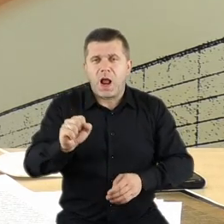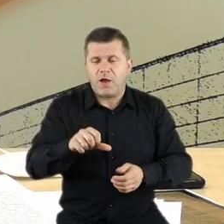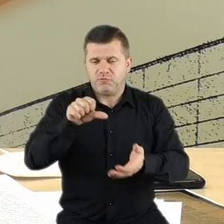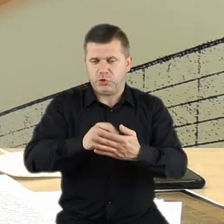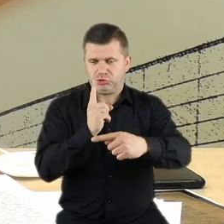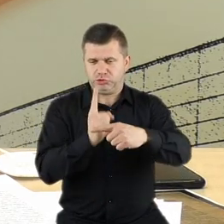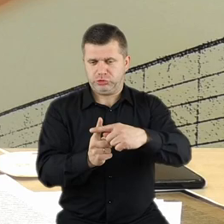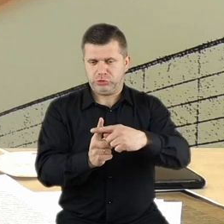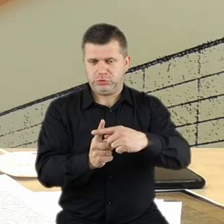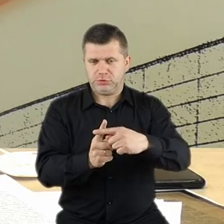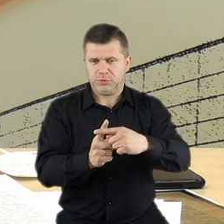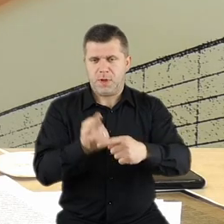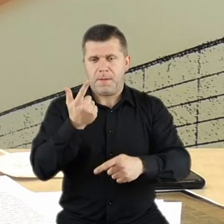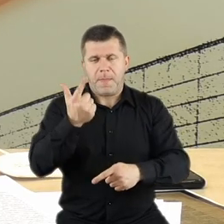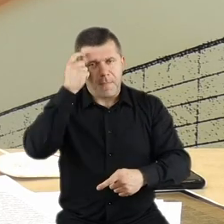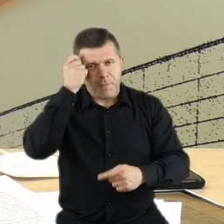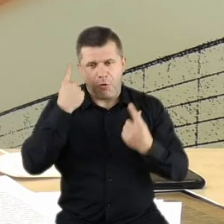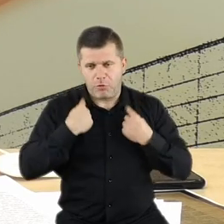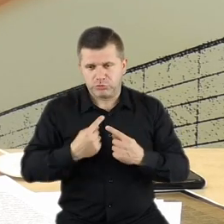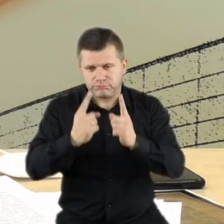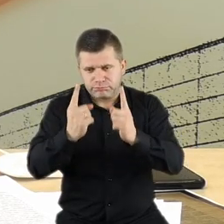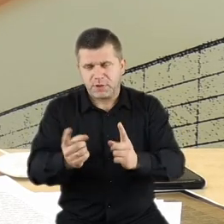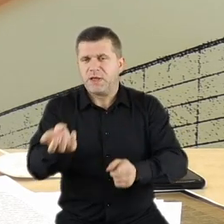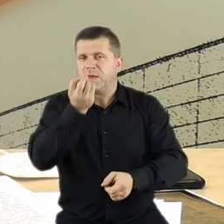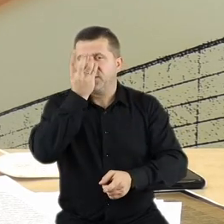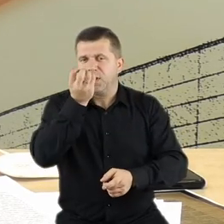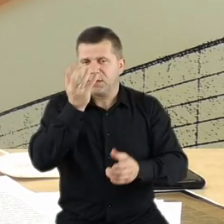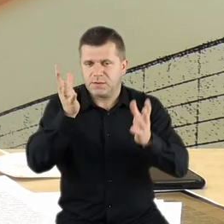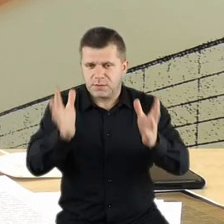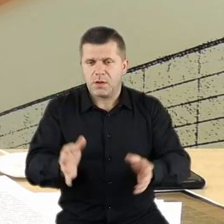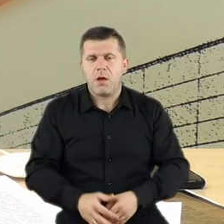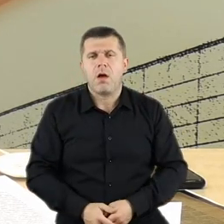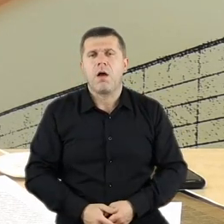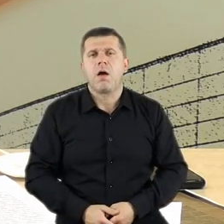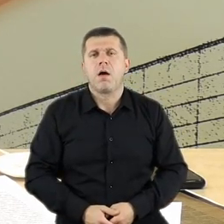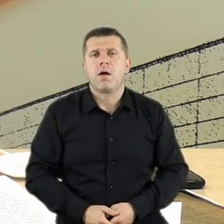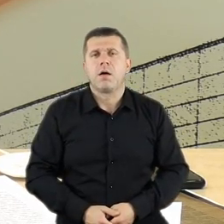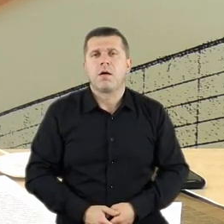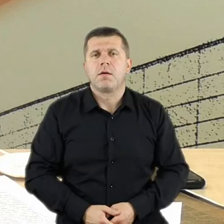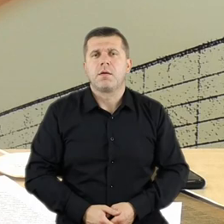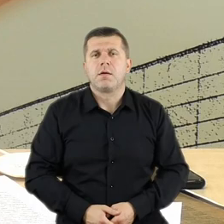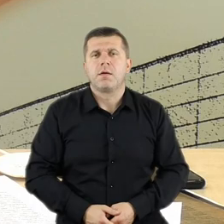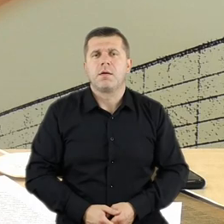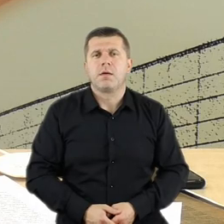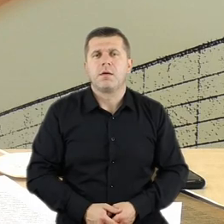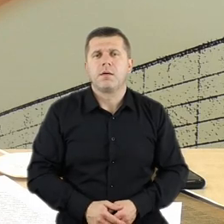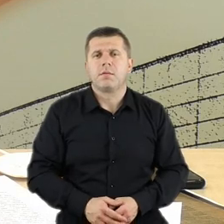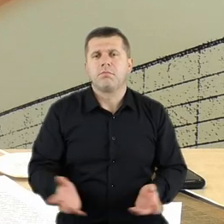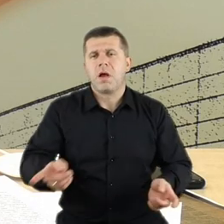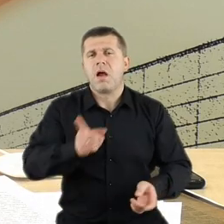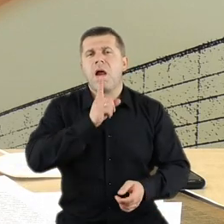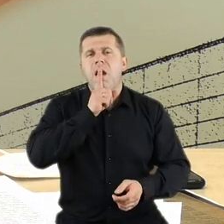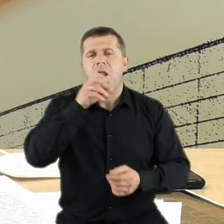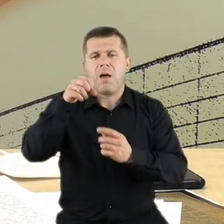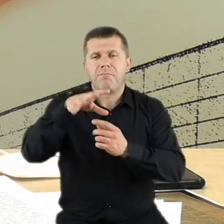Pamiętam te dwie osóbki No i kwiatki a u powały wiście No wisiała lampa naftowa